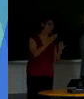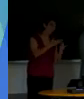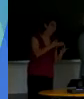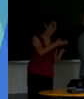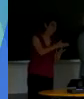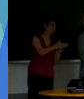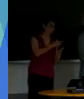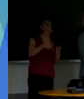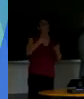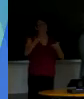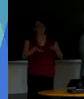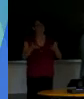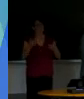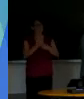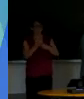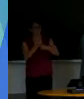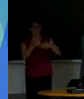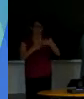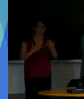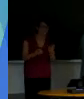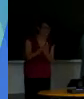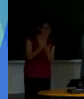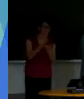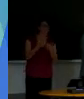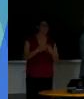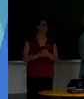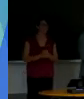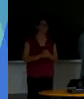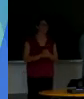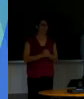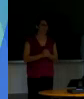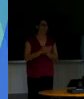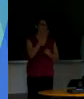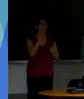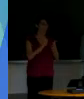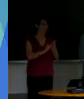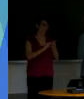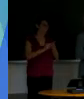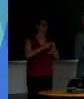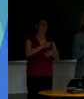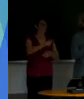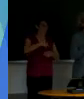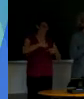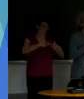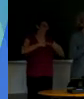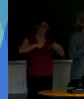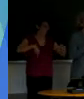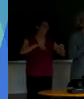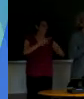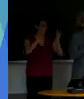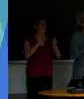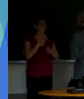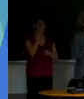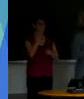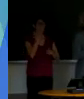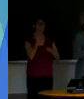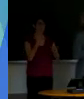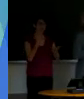dire, mettere in evidenza il fatto, diciamo, che noi come collegio di elettronica cerchiamo di essere sempre all'avanguardia,